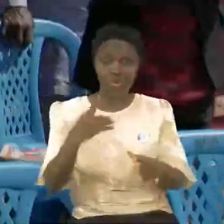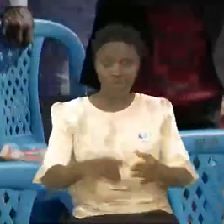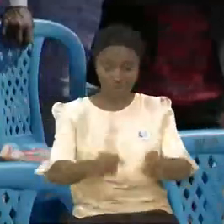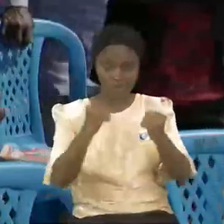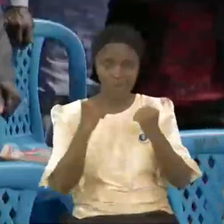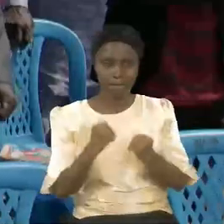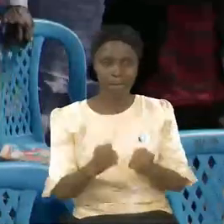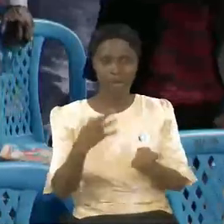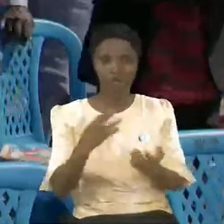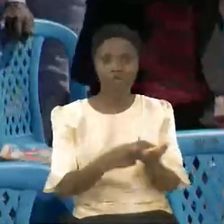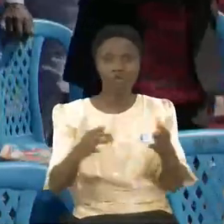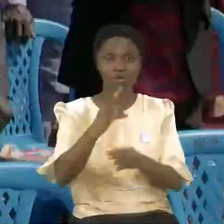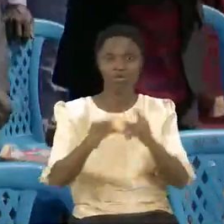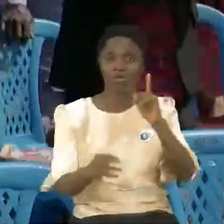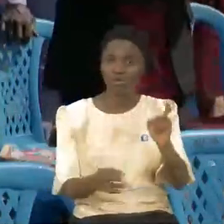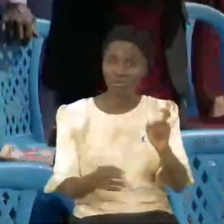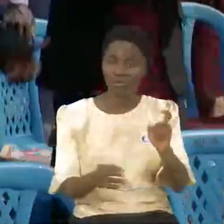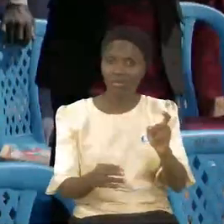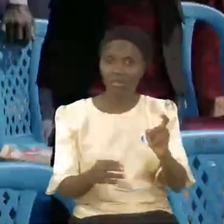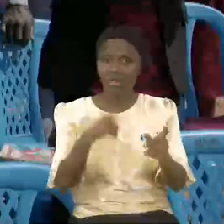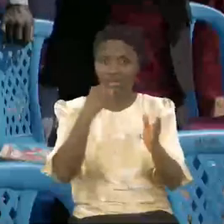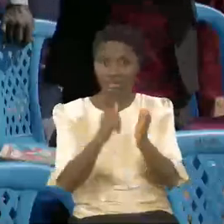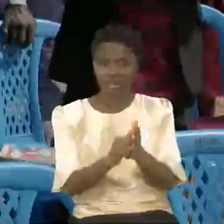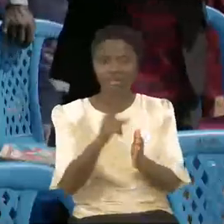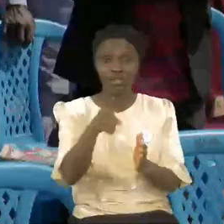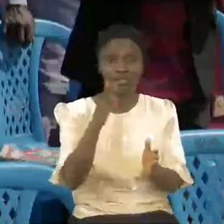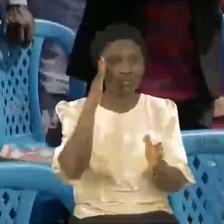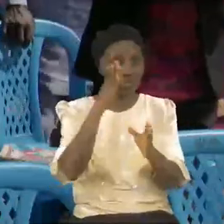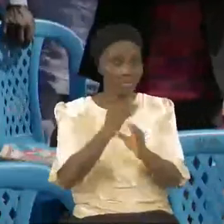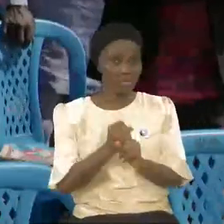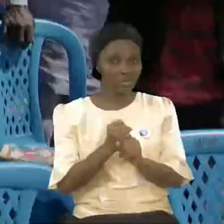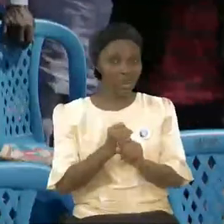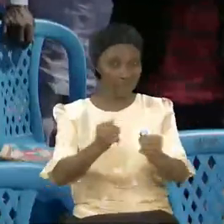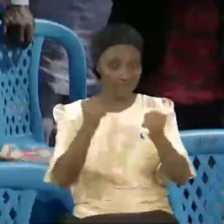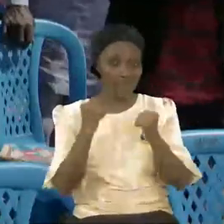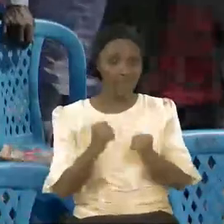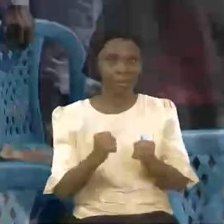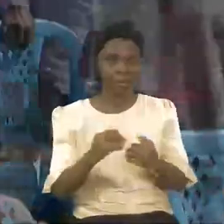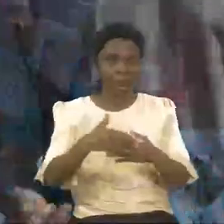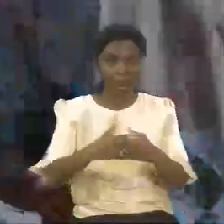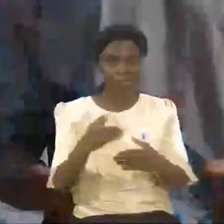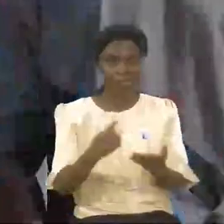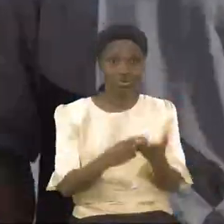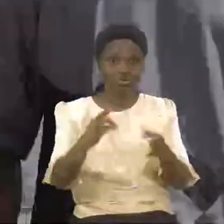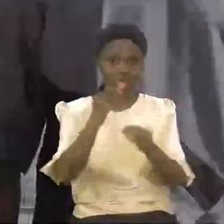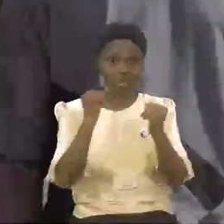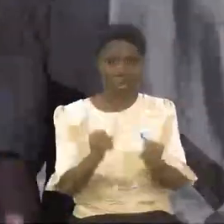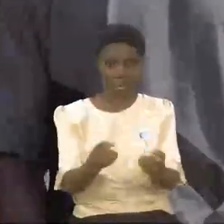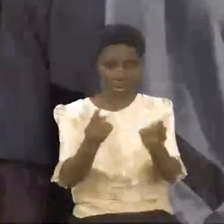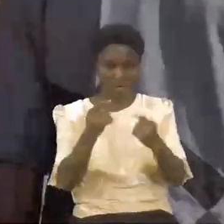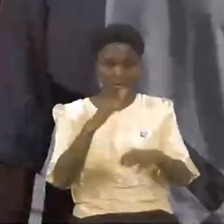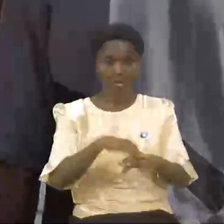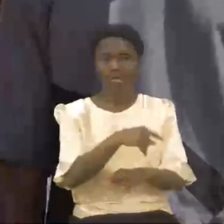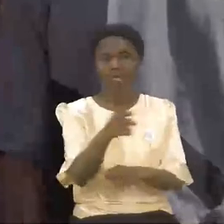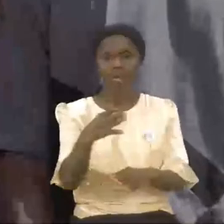l'océan du Saint-Esprit vous recevrez une puissance le synthèse plus survenance sur vous vous se remet tellement à